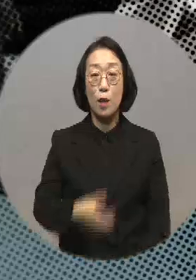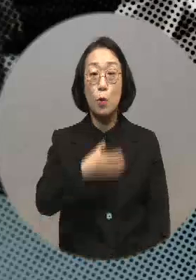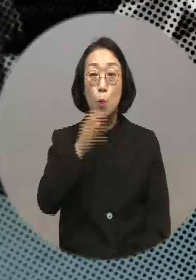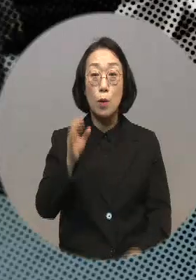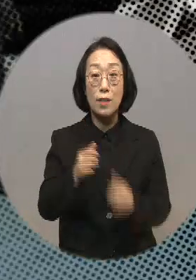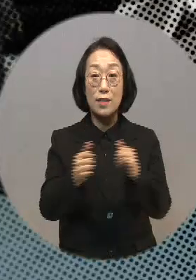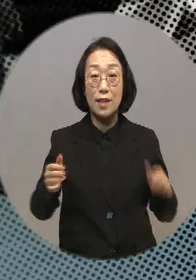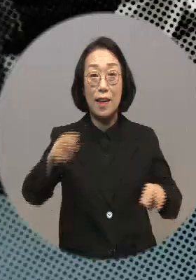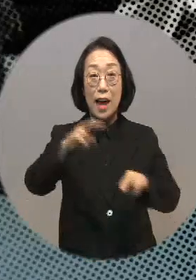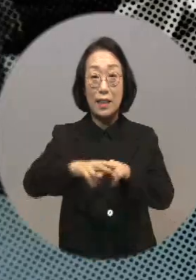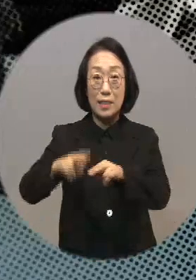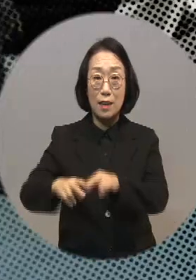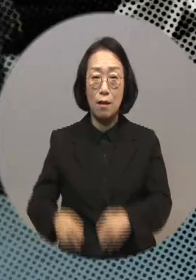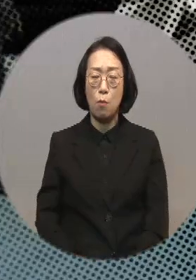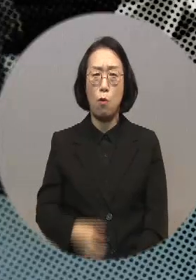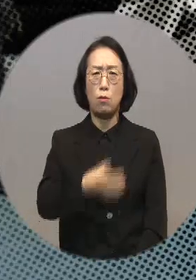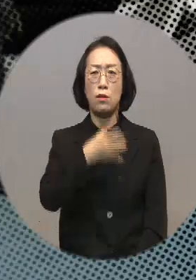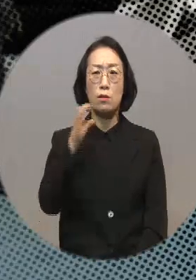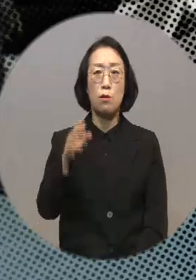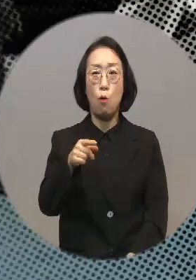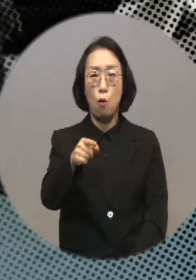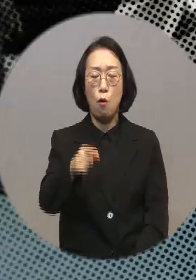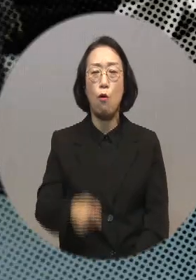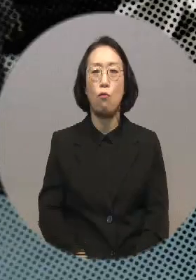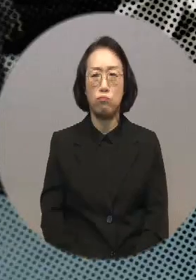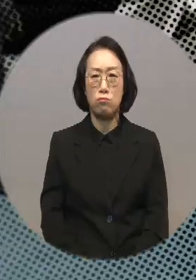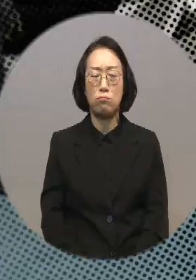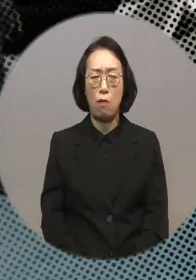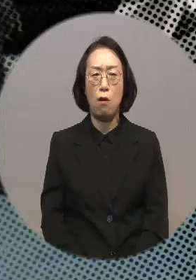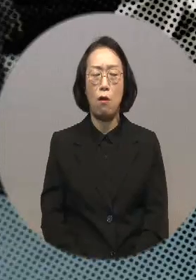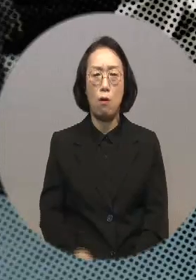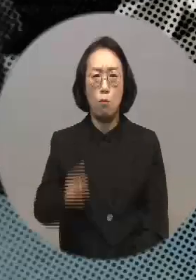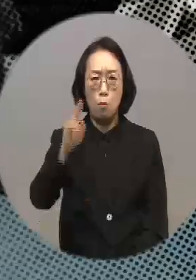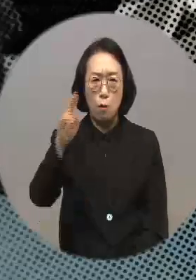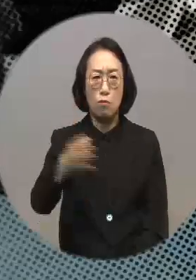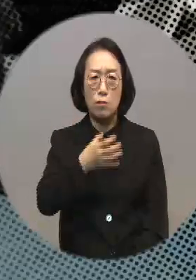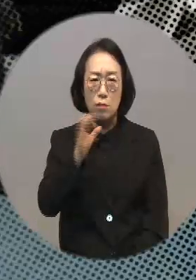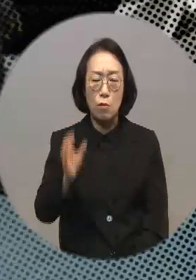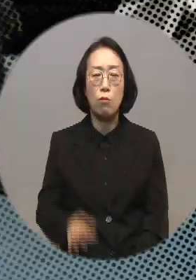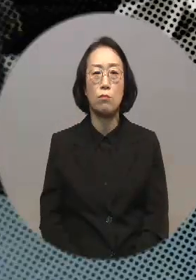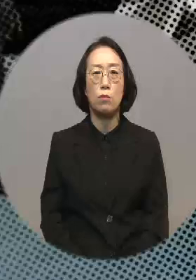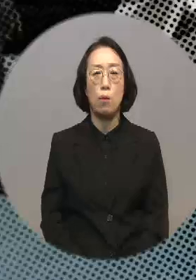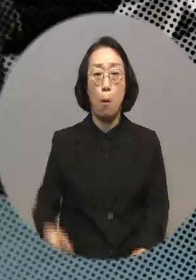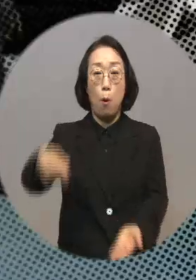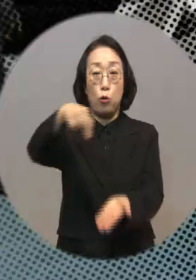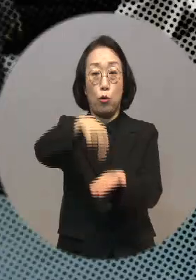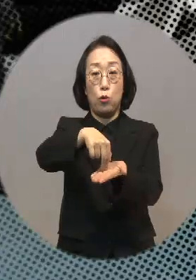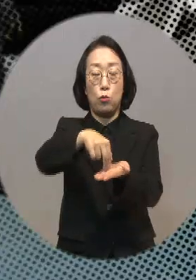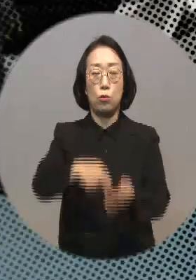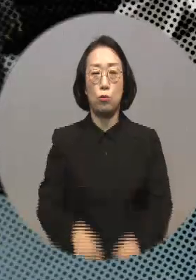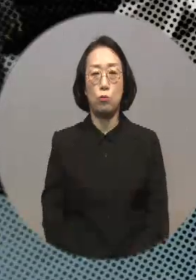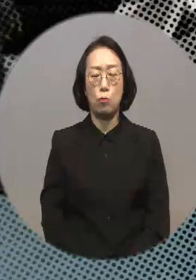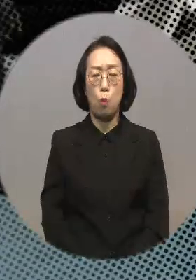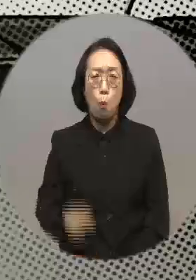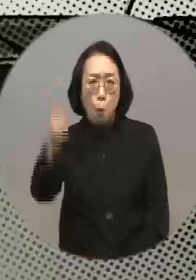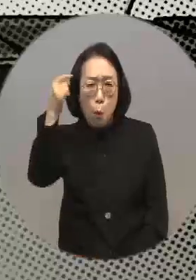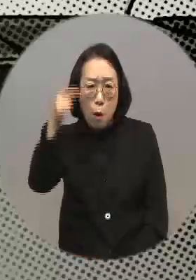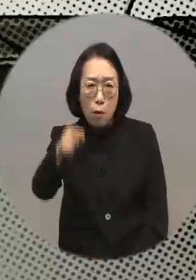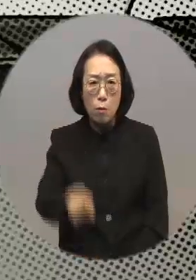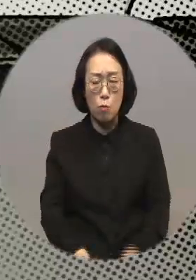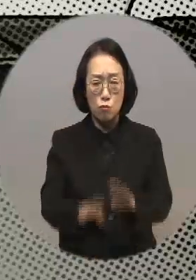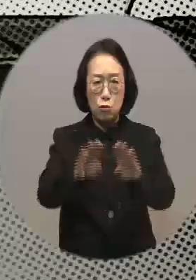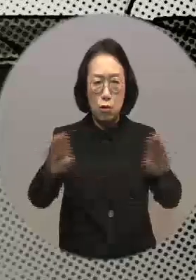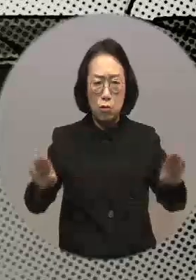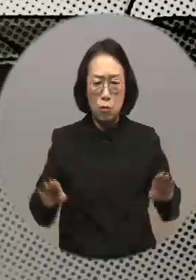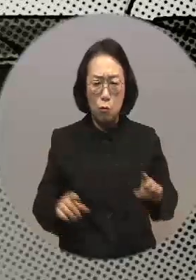계시는 분이 굉장히 나이가 많으셔가지고 굉장히 나이가 많으시는데 그분이 갑자기 벌떡 일어서시는 거예요. 네. 왜 그러시지? 그랬더니 문이